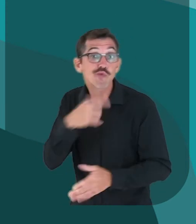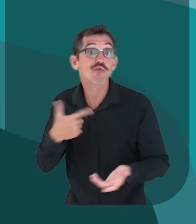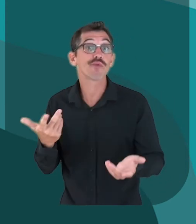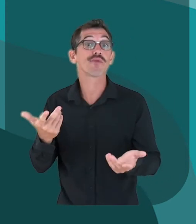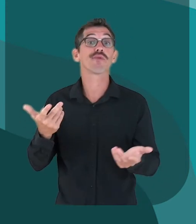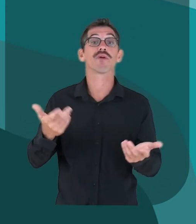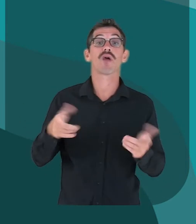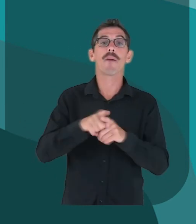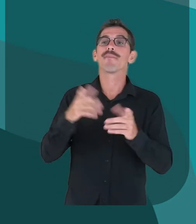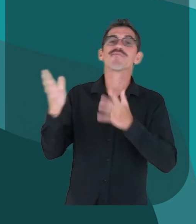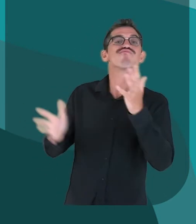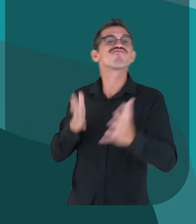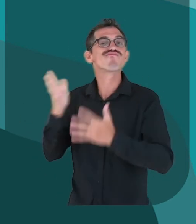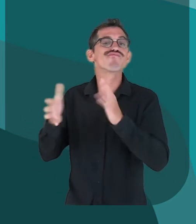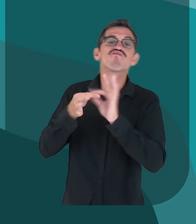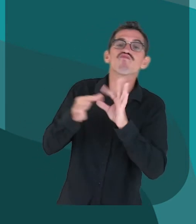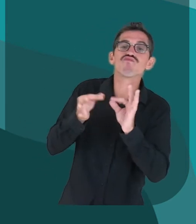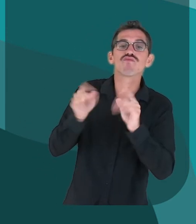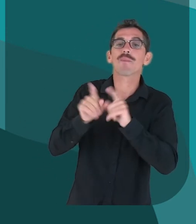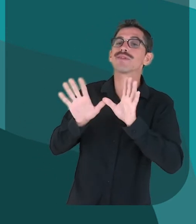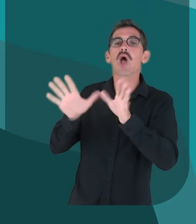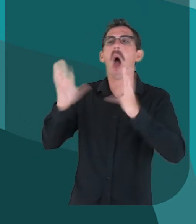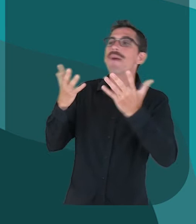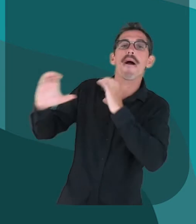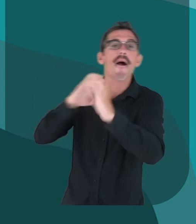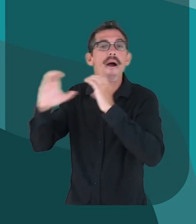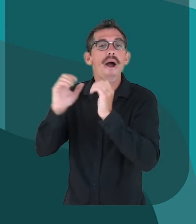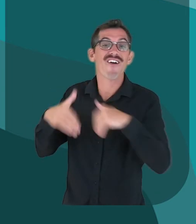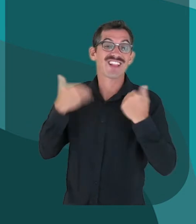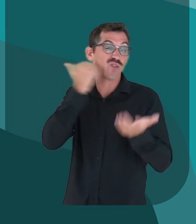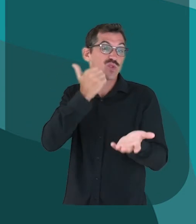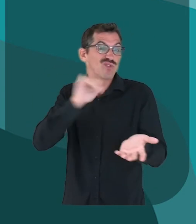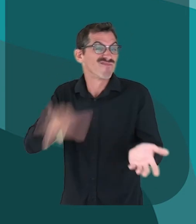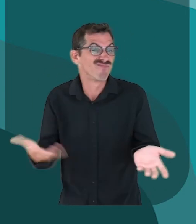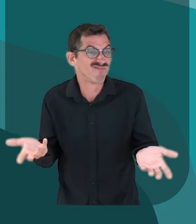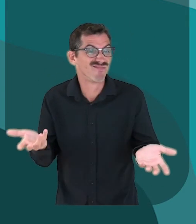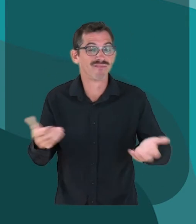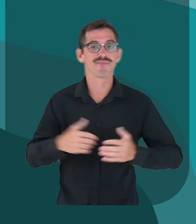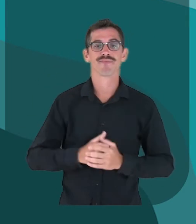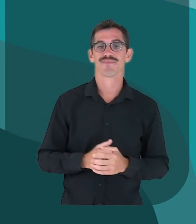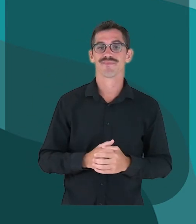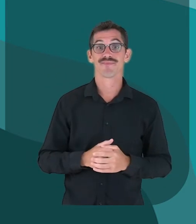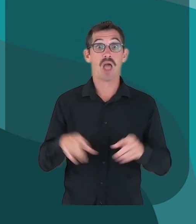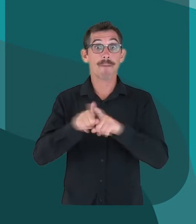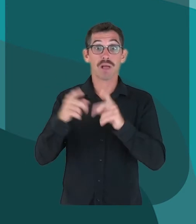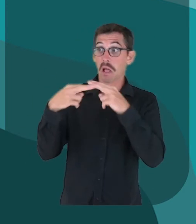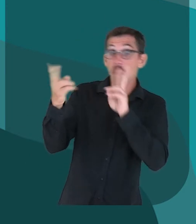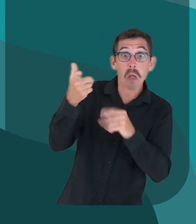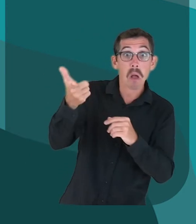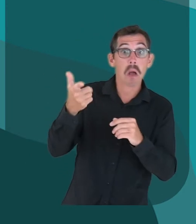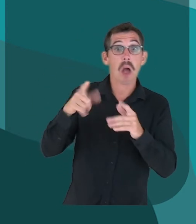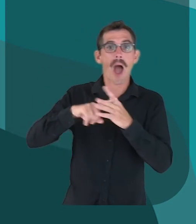je suis sourd. Fait que, tu sais, peux-tu faire des gestes, puis tu sais, c'est d'introduire des stratégies de communication dans la vie de tous les jours, même avec